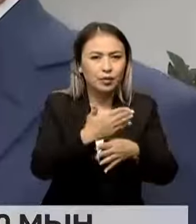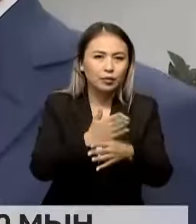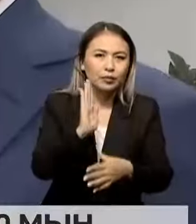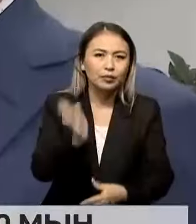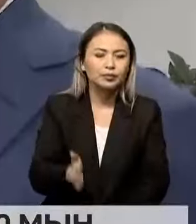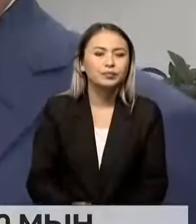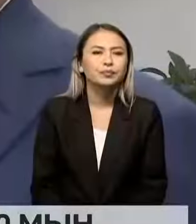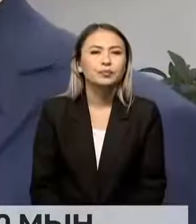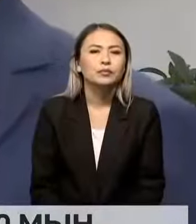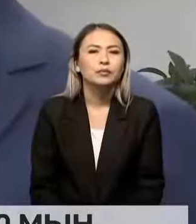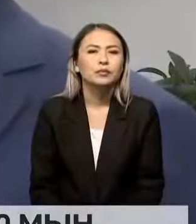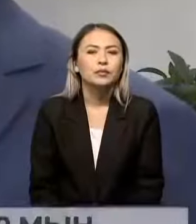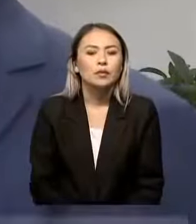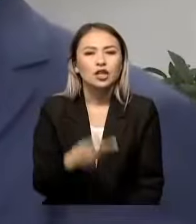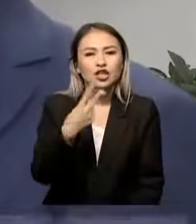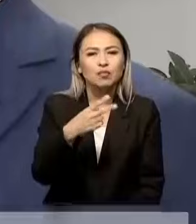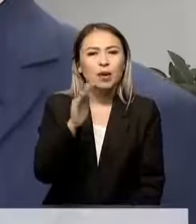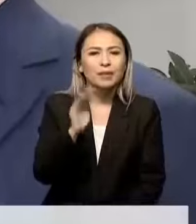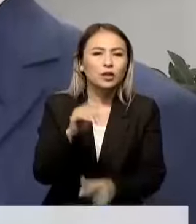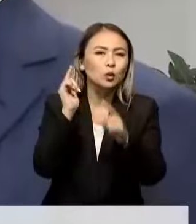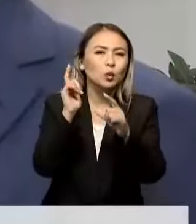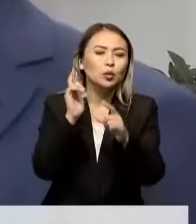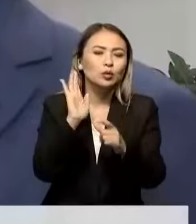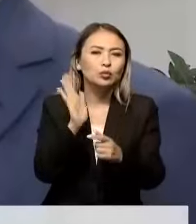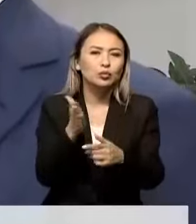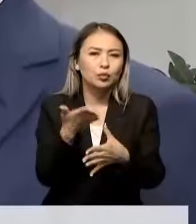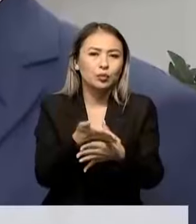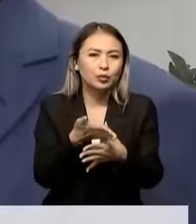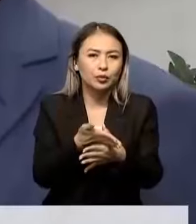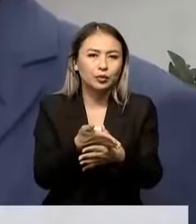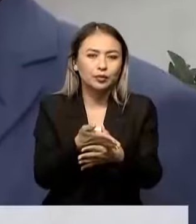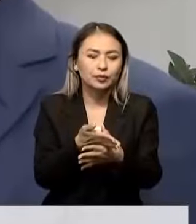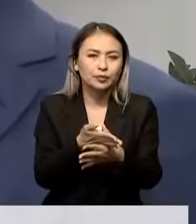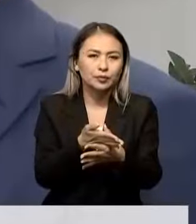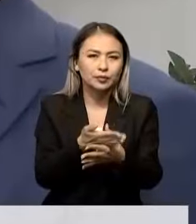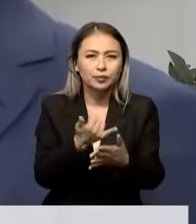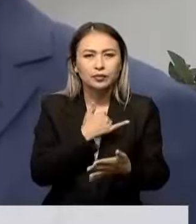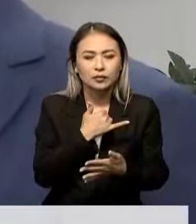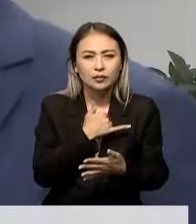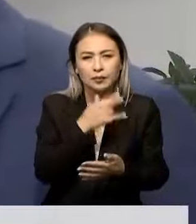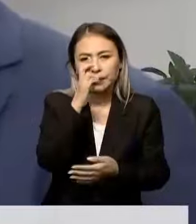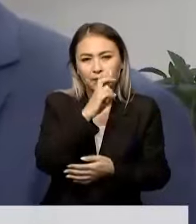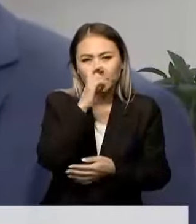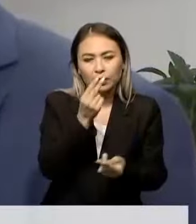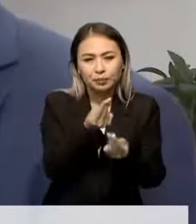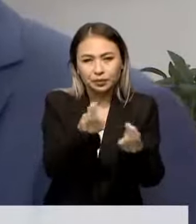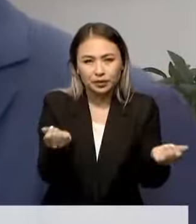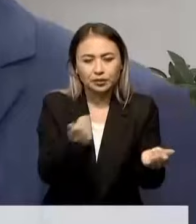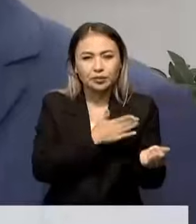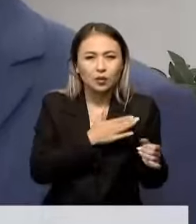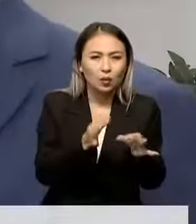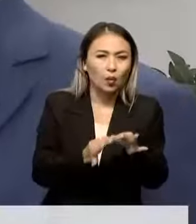жеткізді. Қосымша 20 мың тонна жаңағыдай мынау біздің жанармай беріліп отыр біздің